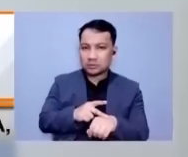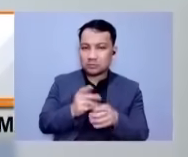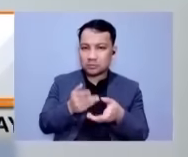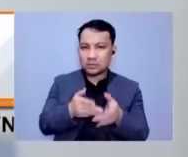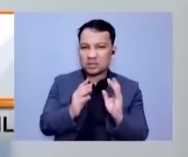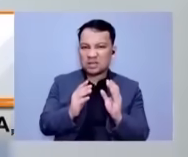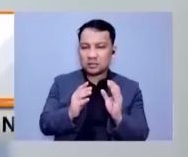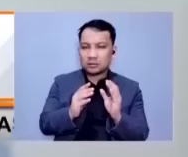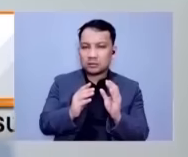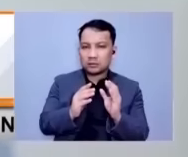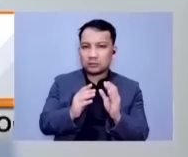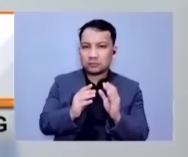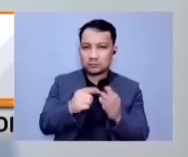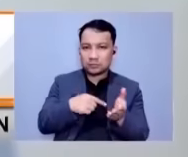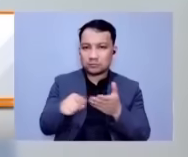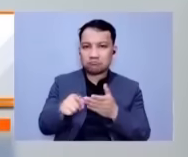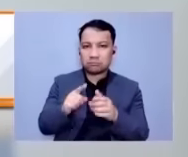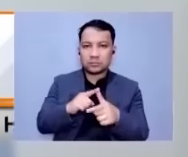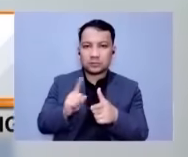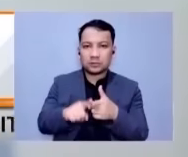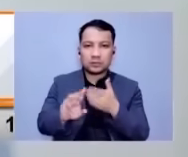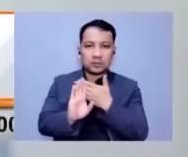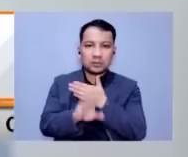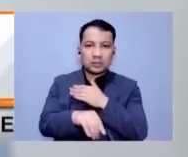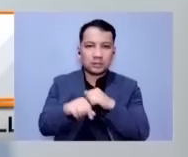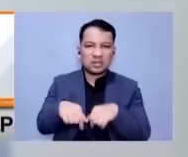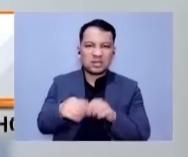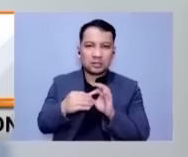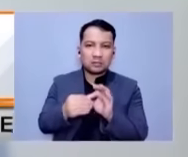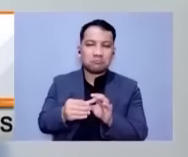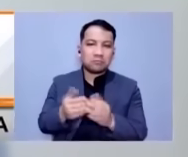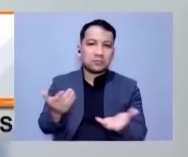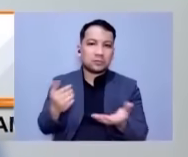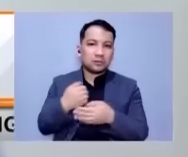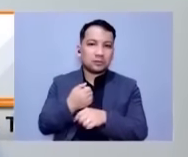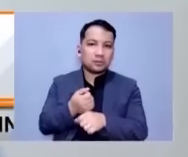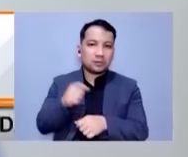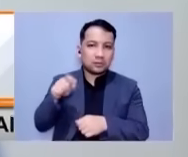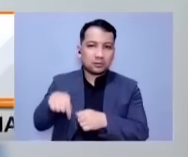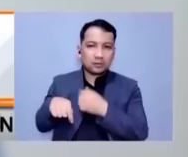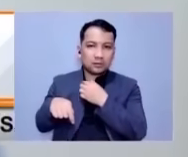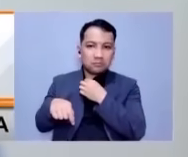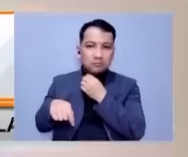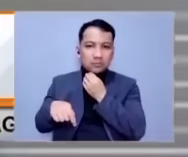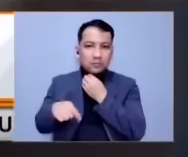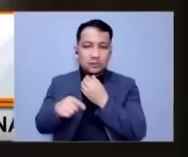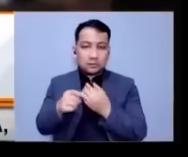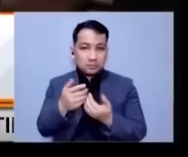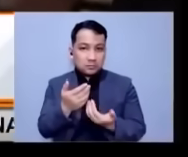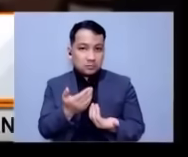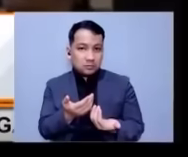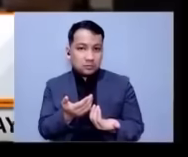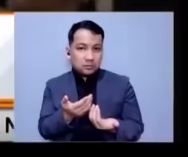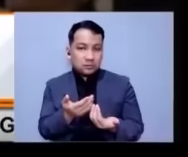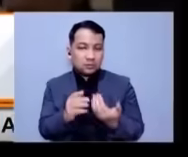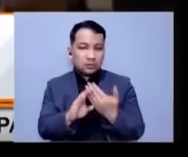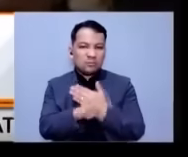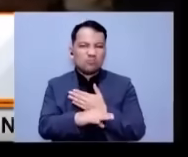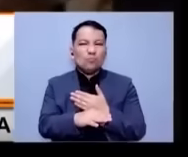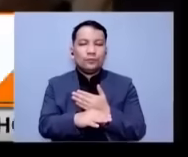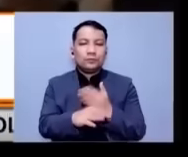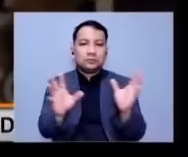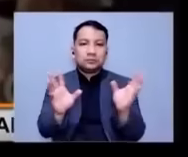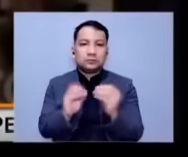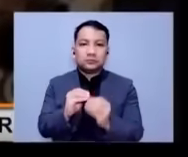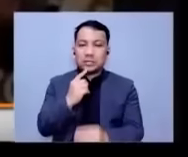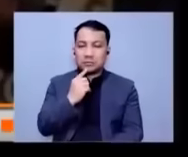to charge, then ibabalik, we will make the necessary action na ibalik sa kanila yon. Sa tala ng